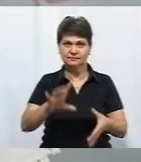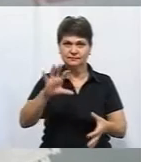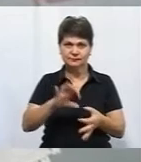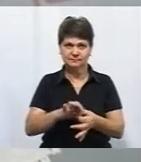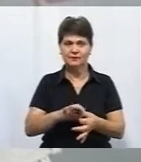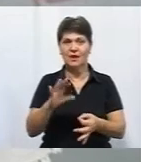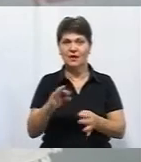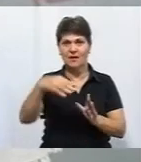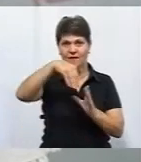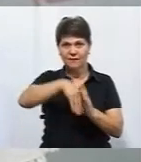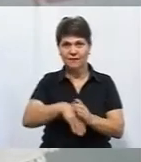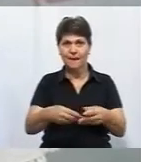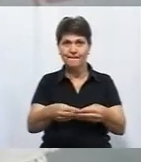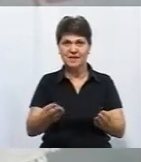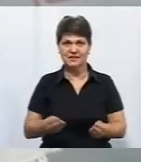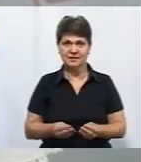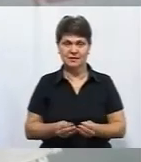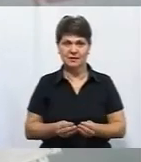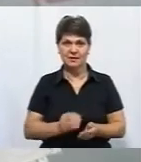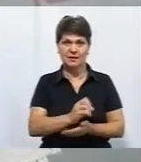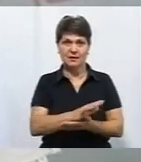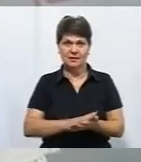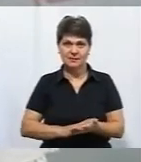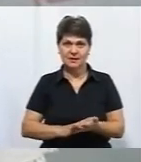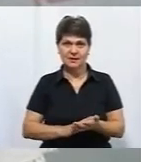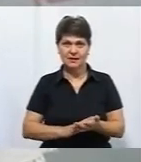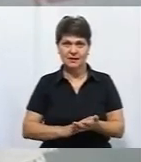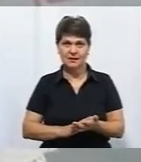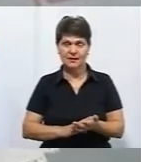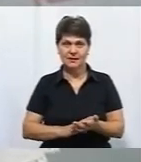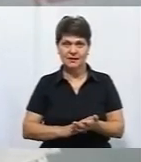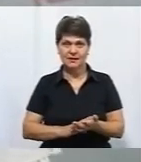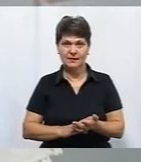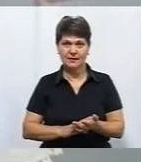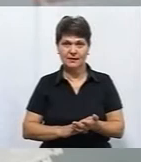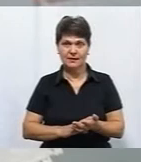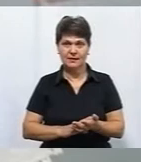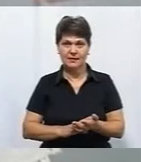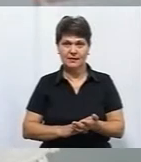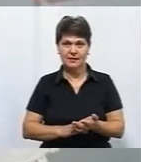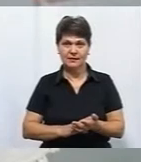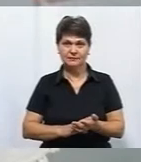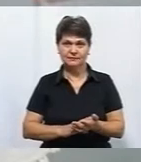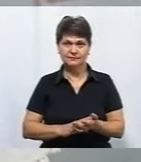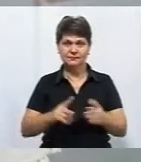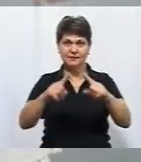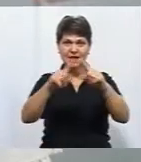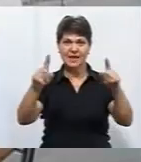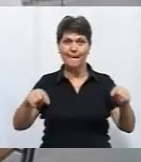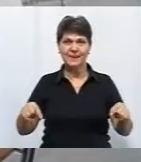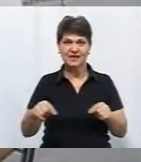входила мисочка. Далі причеплювалась зверху табличка з надписом,